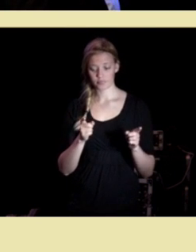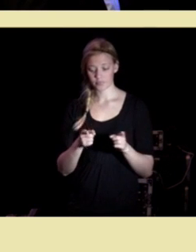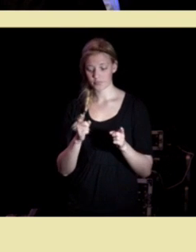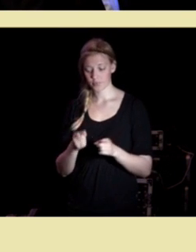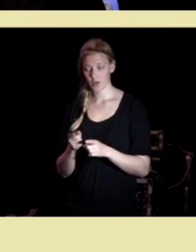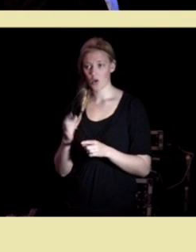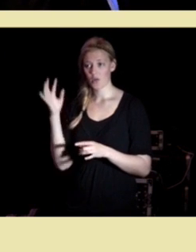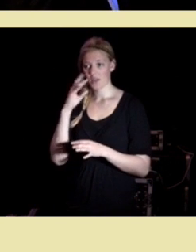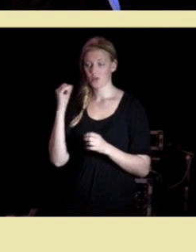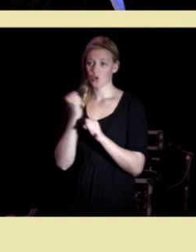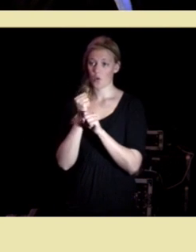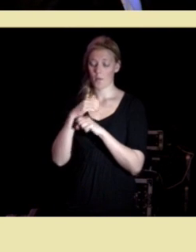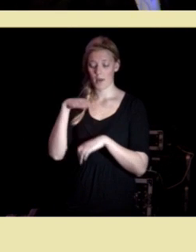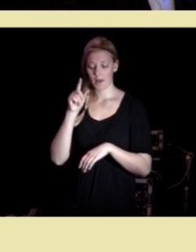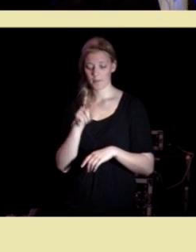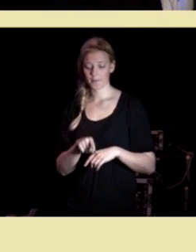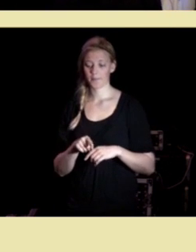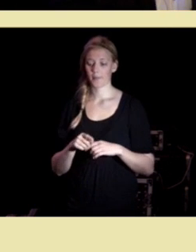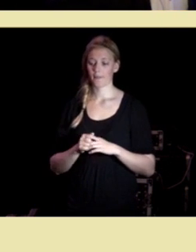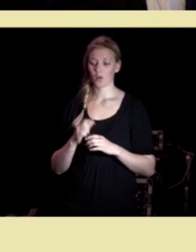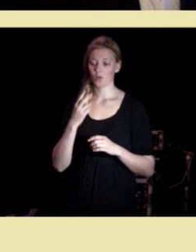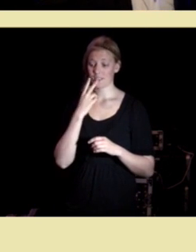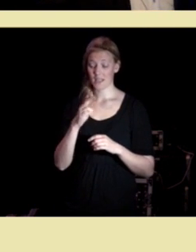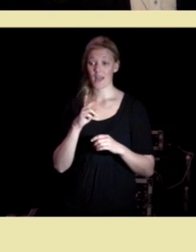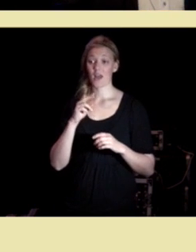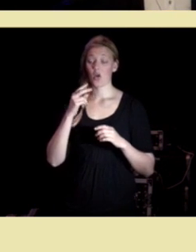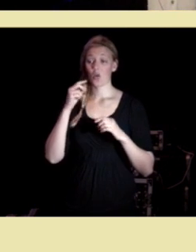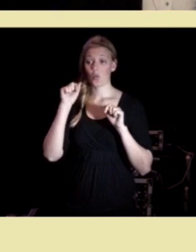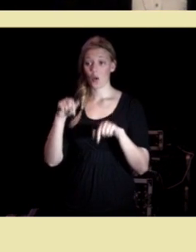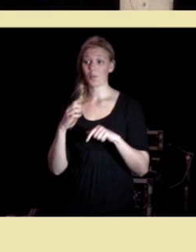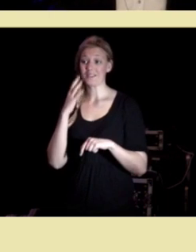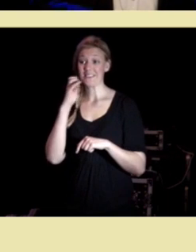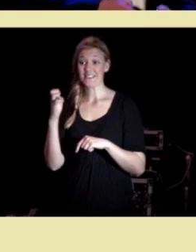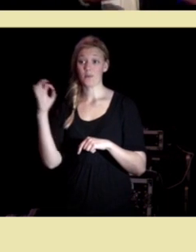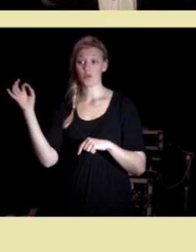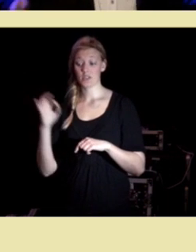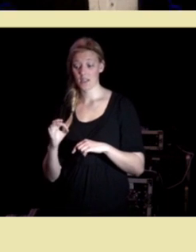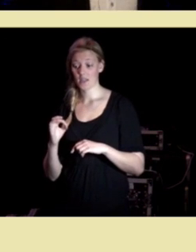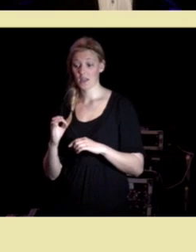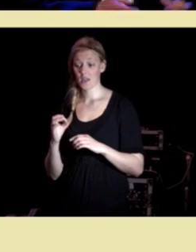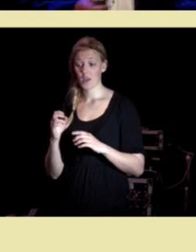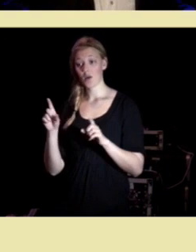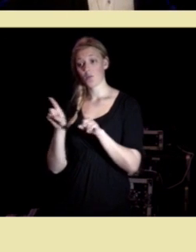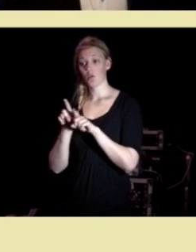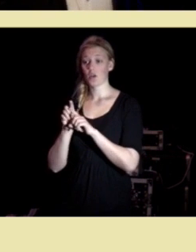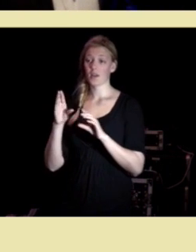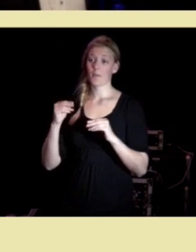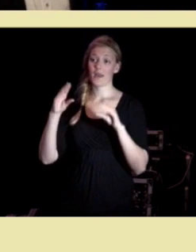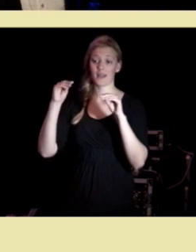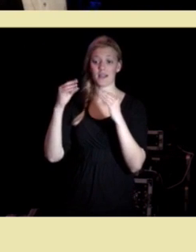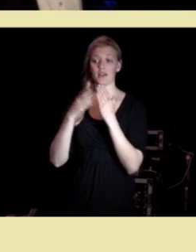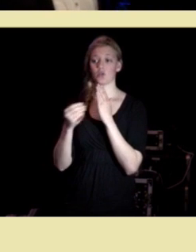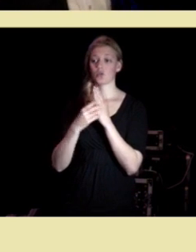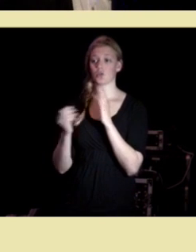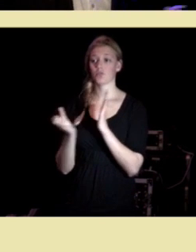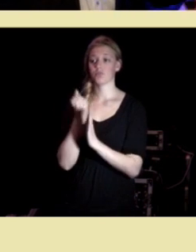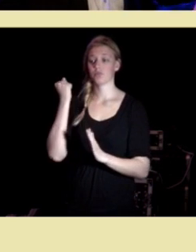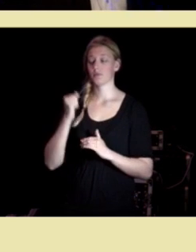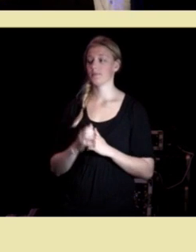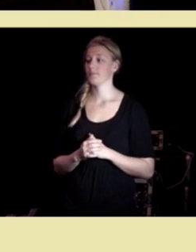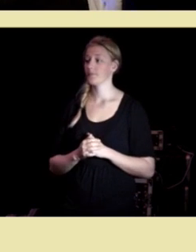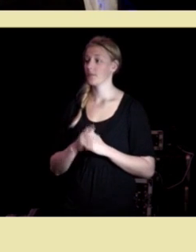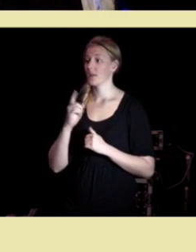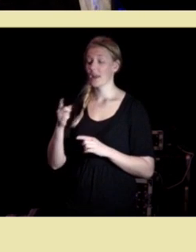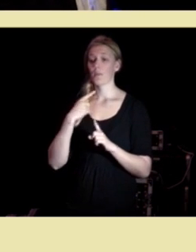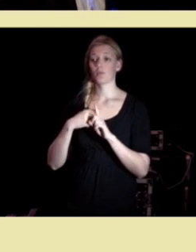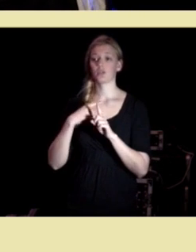Så begynte vi å jobbe litt med de, og nå ser vi at nå er de faktisk oppe på 90%. Nå klatrer de bit for bit opp på en bedre ressursutnyttelse.